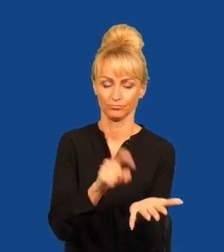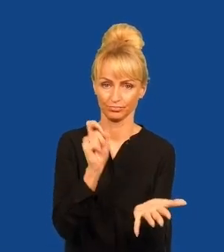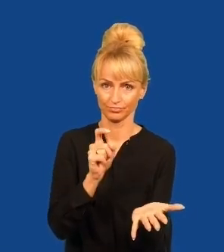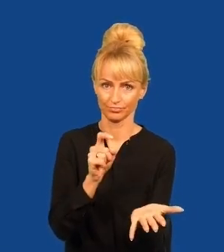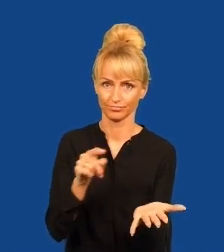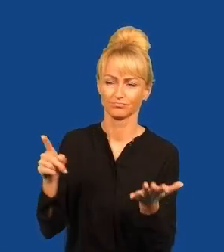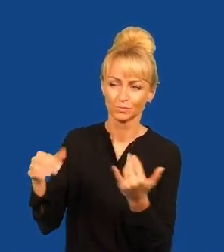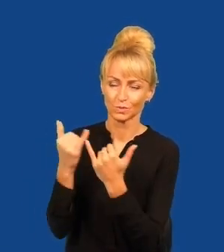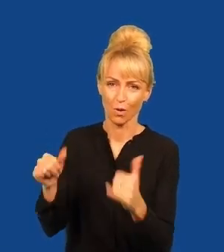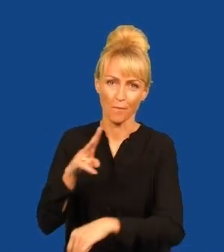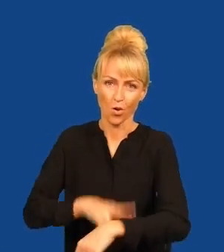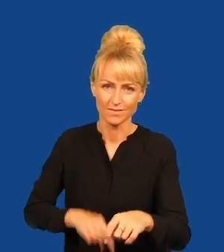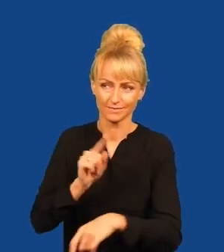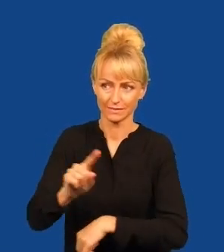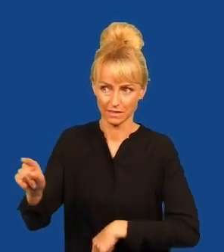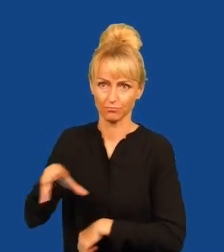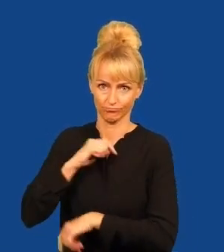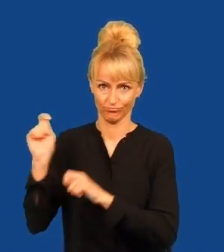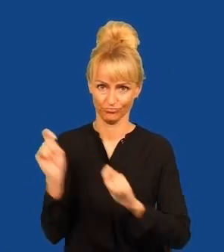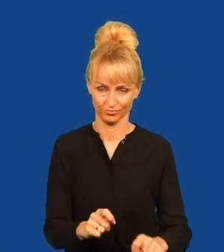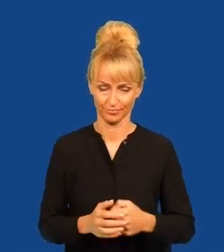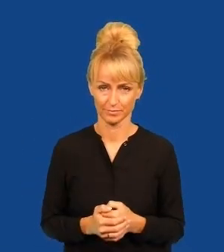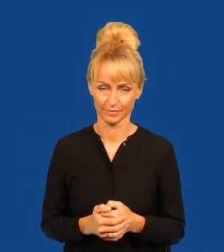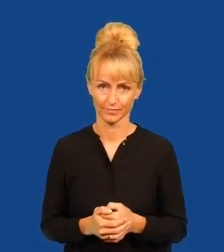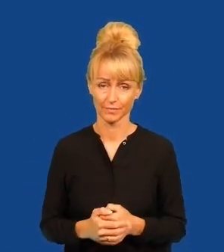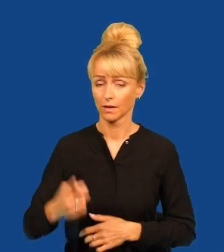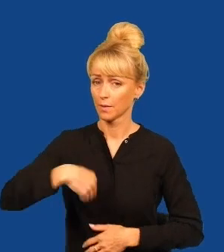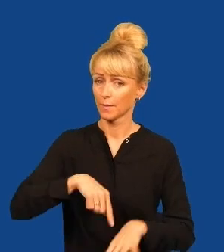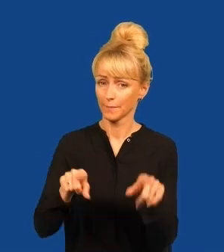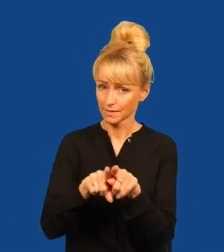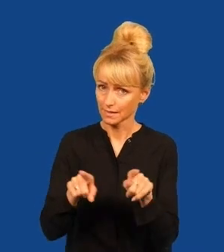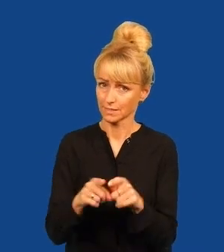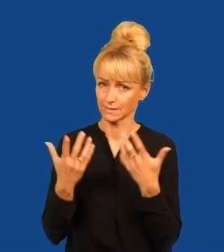w imieniu którego my chcemy też walczyć o to zachowanie poufności.